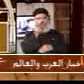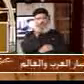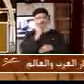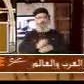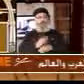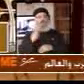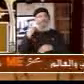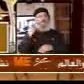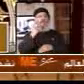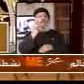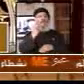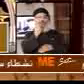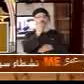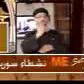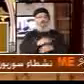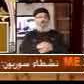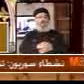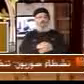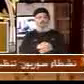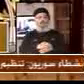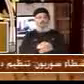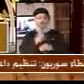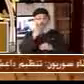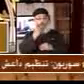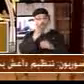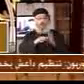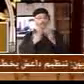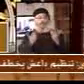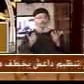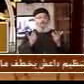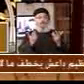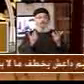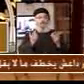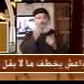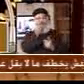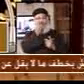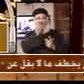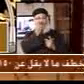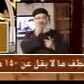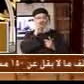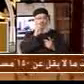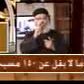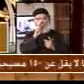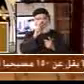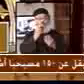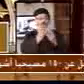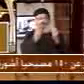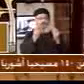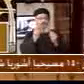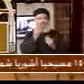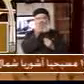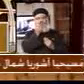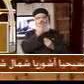كم عندك؟ عندي حبات خردل. طب حبات الخردل دي هتعمل ايه؟ ده الحبايه الواحد لما يشوفها في وسط البذور يعني ما